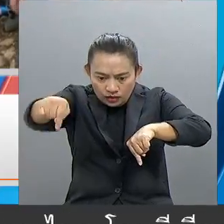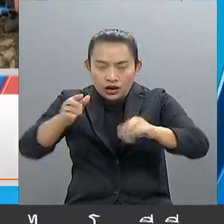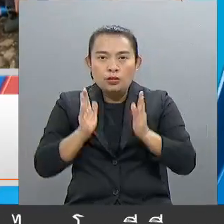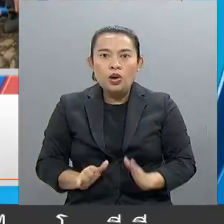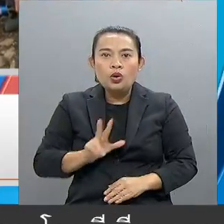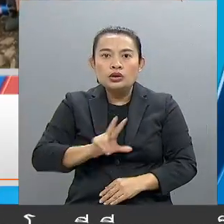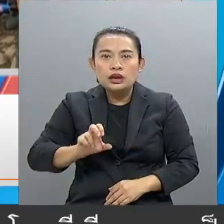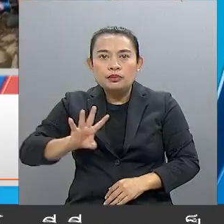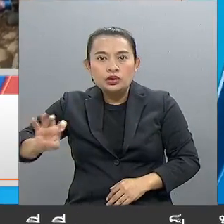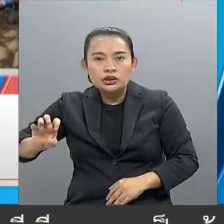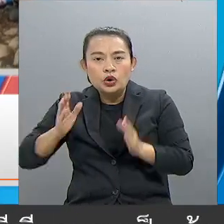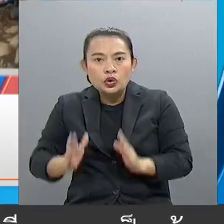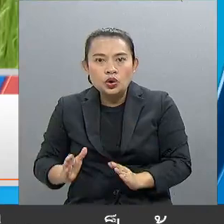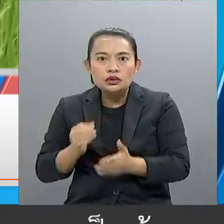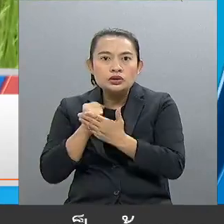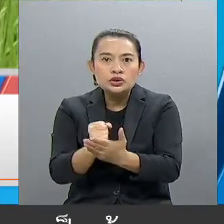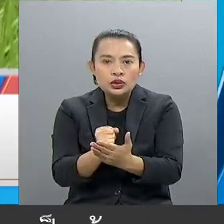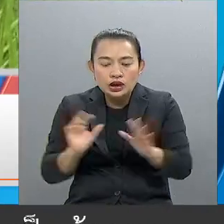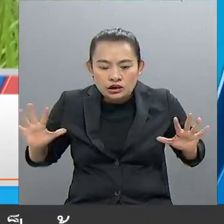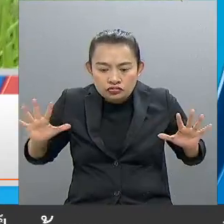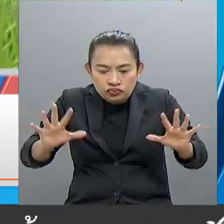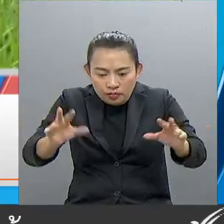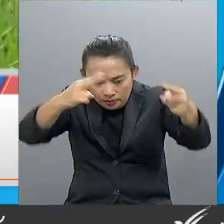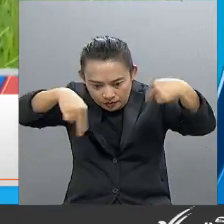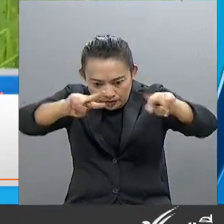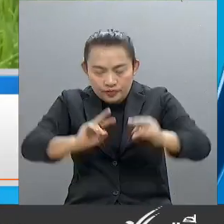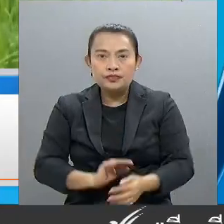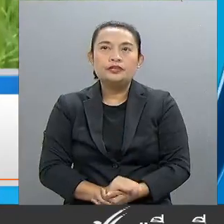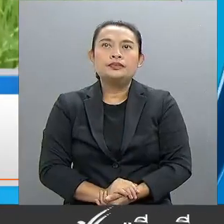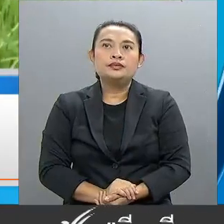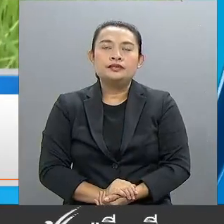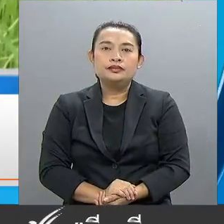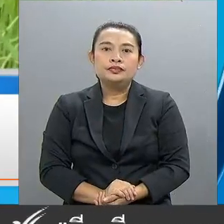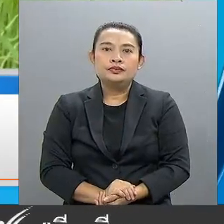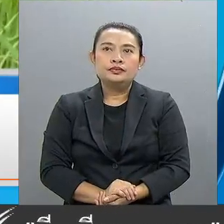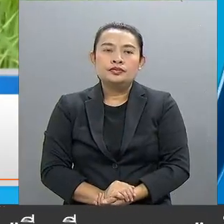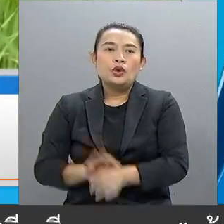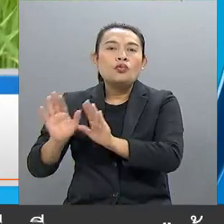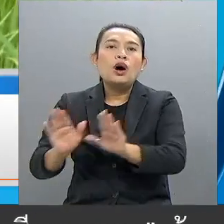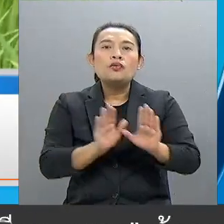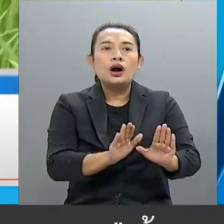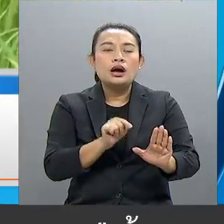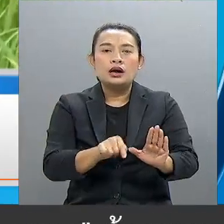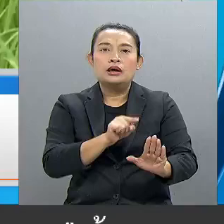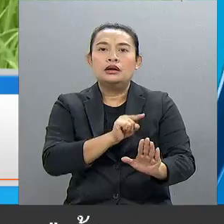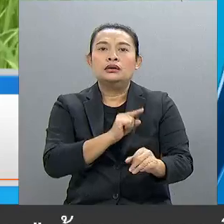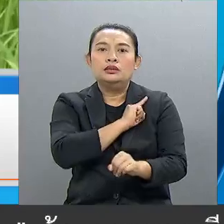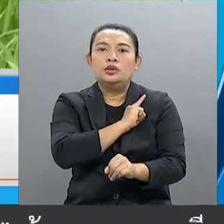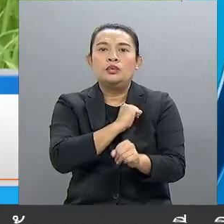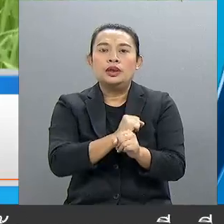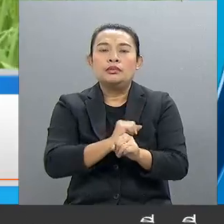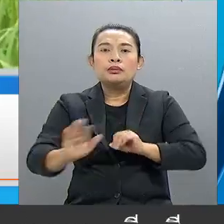มของเราก็จะแบ่งจุดไปมอบหมายตามพิกัดรัศมีประมาณ2กิโลเมตรนะครับแ